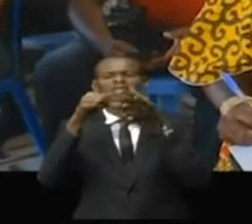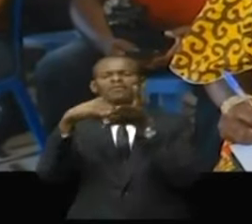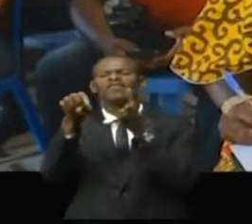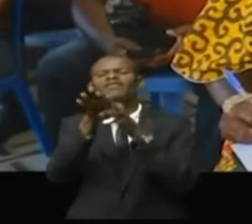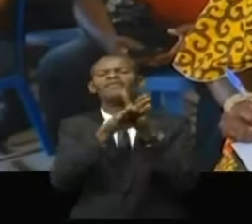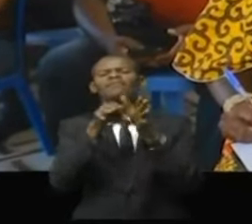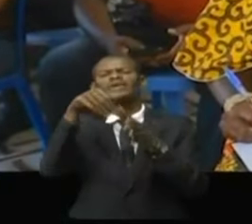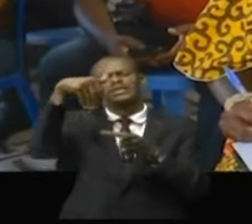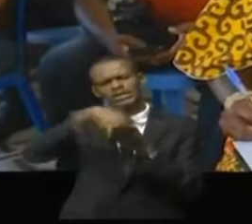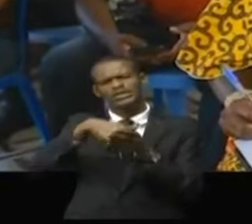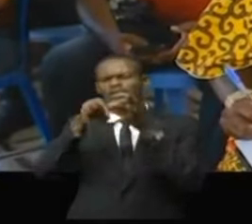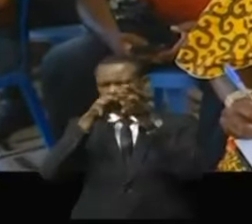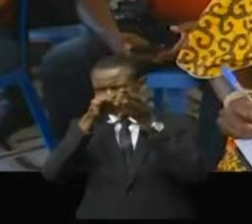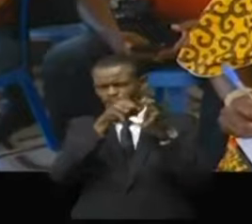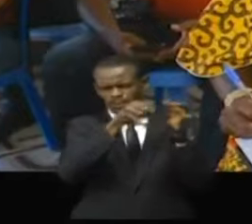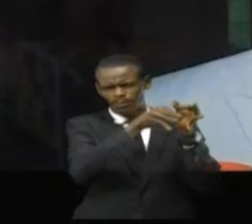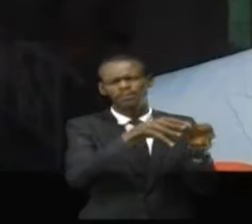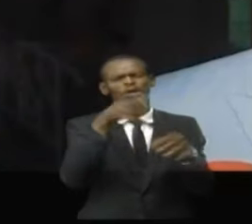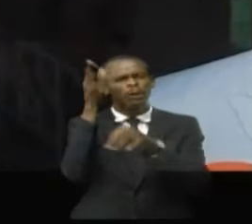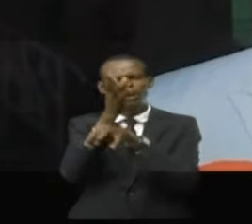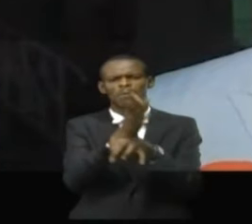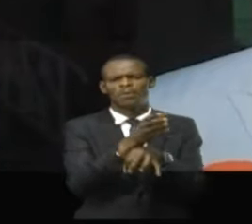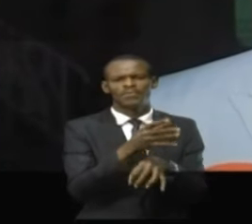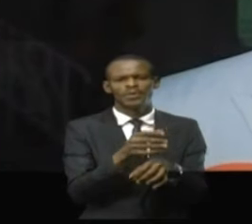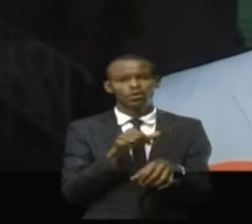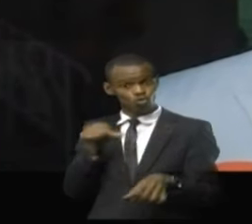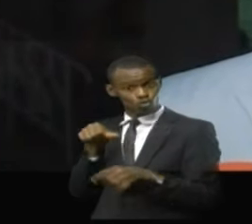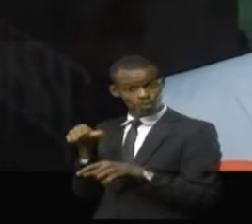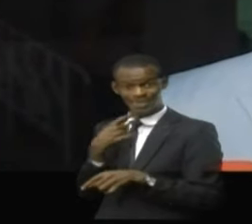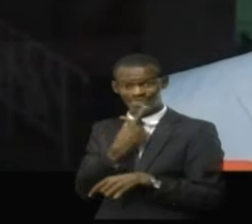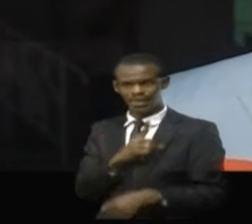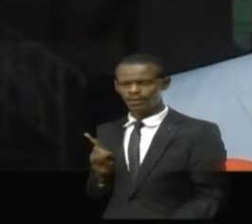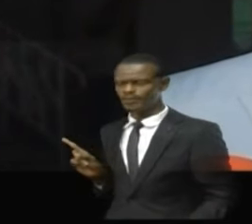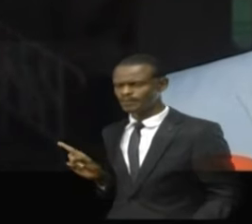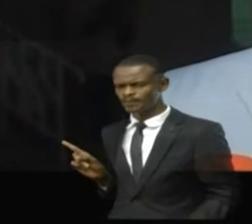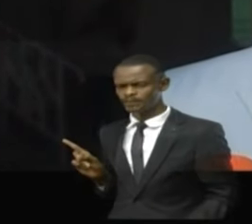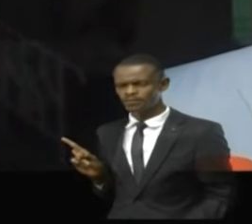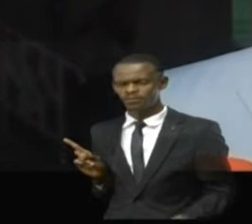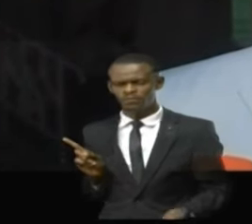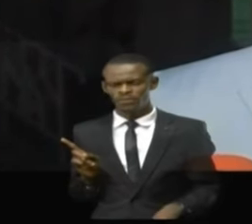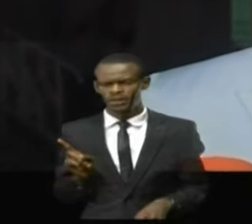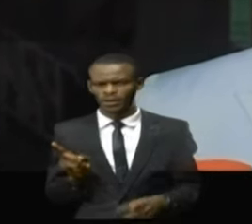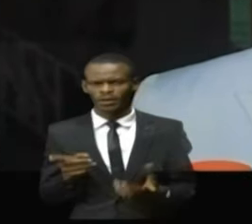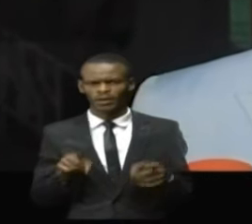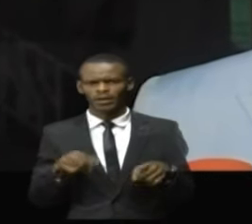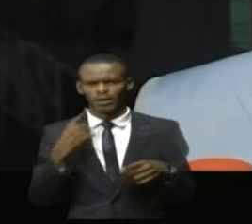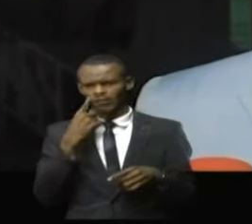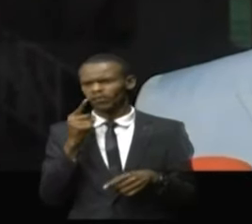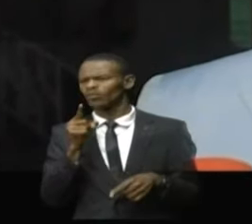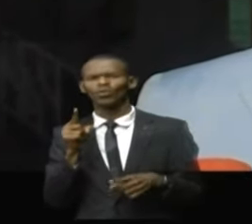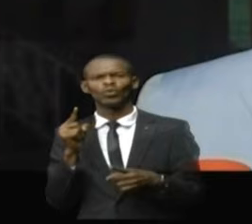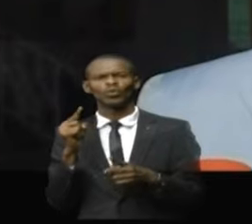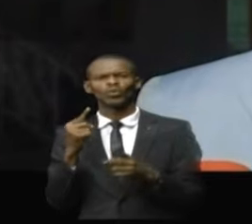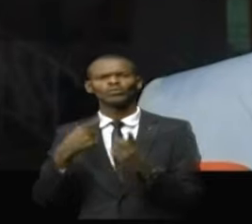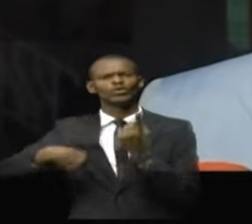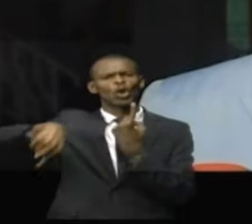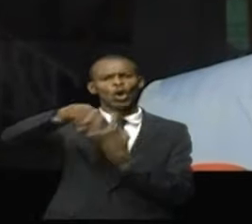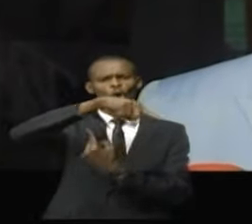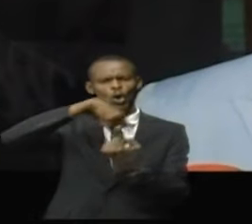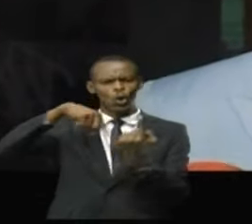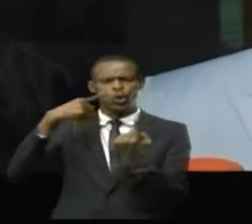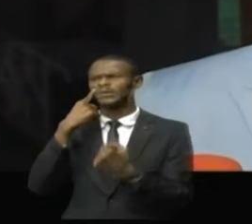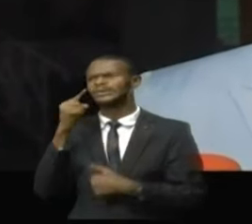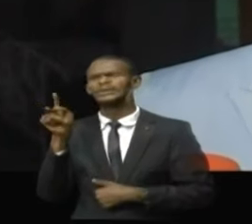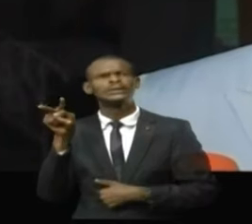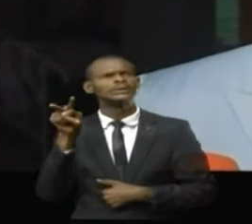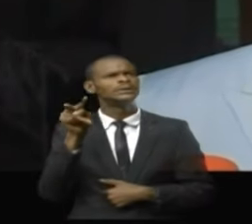conseils. Quand nous regardons autour de nous, nous constatons malheureusement que lorsque le choix est mal fait, la